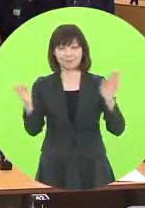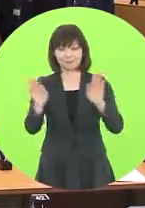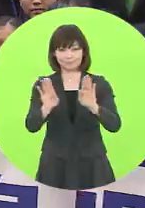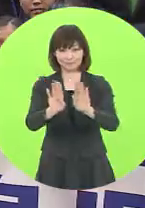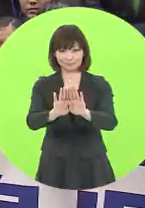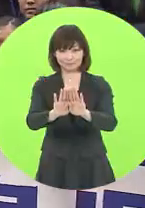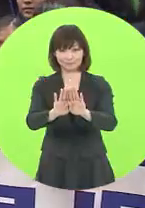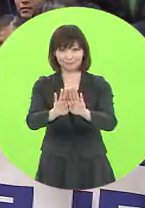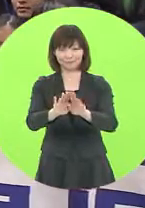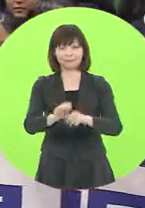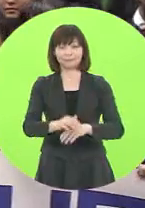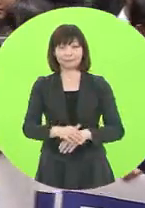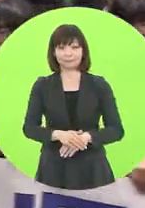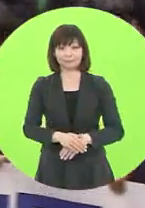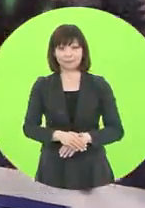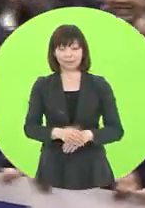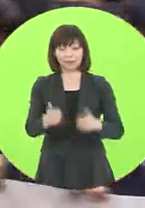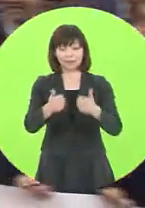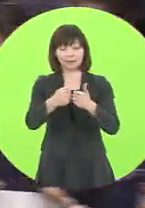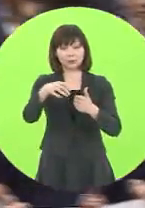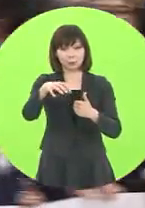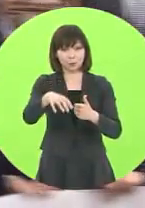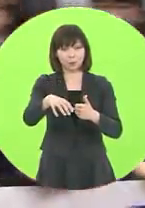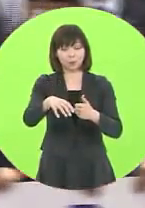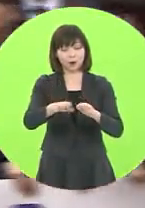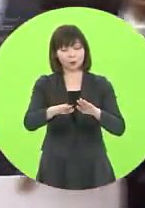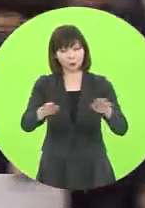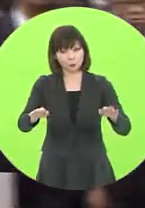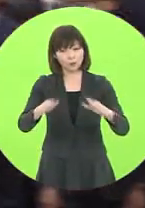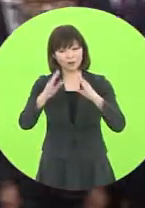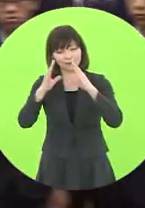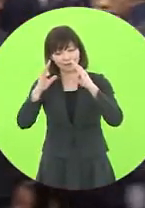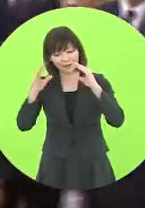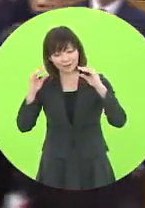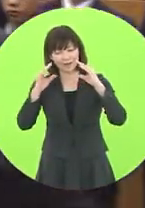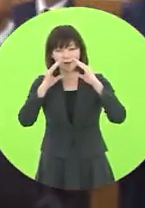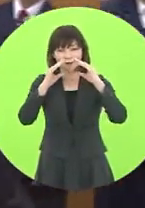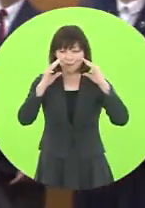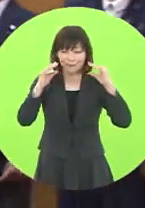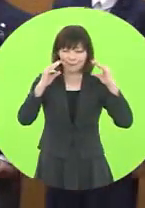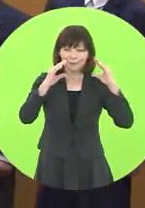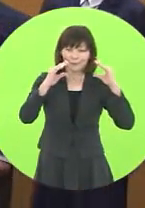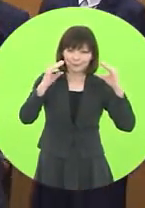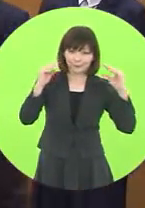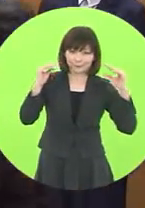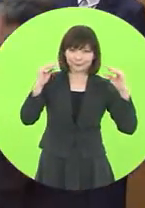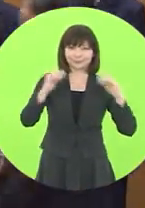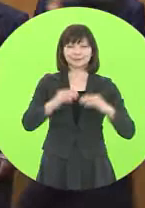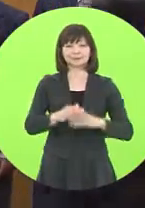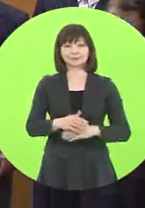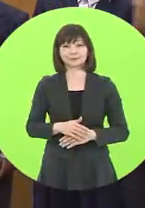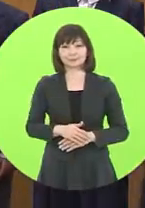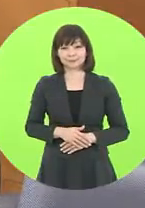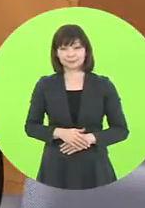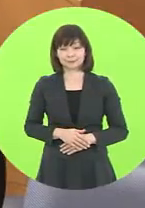会。議場内には子どもたちの笑顔が広がっていました。